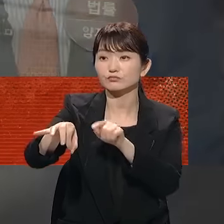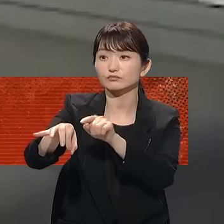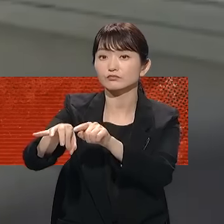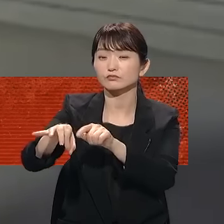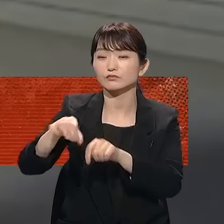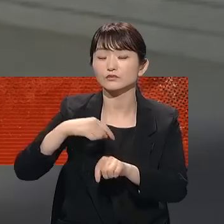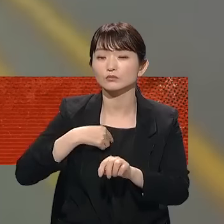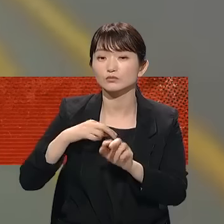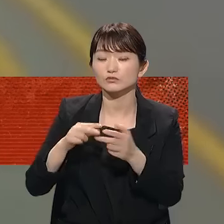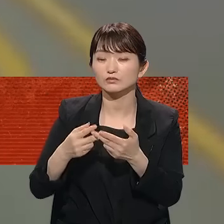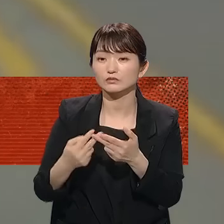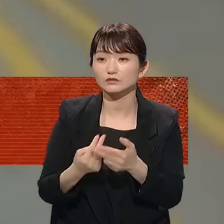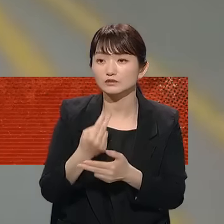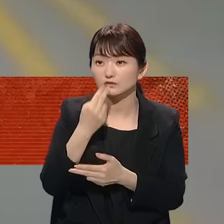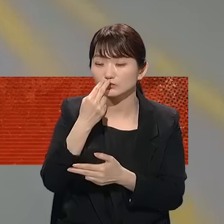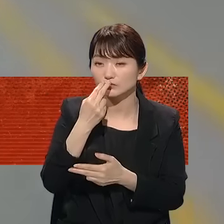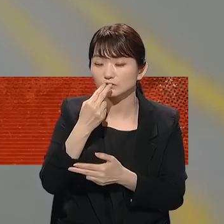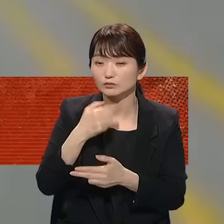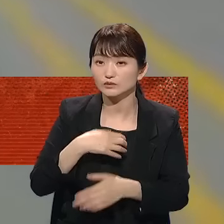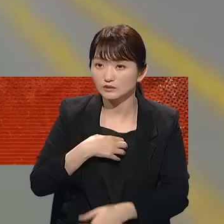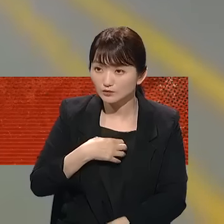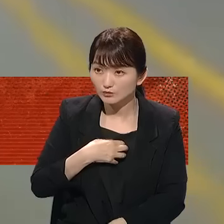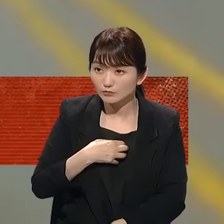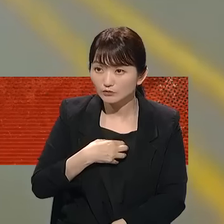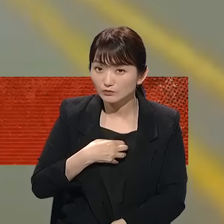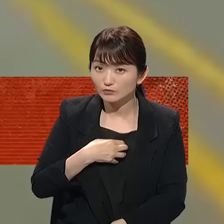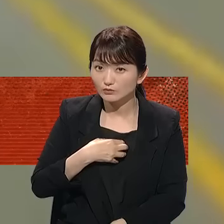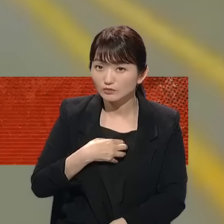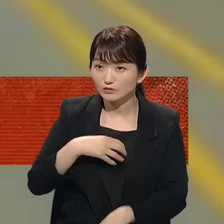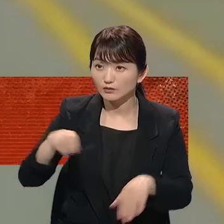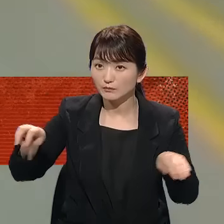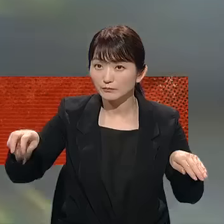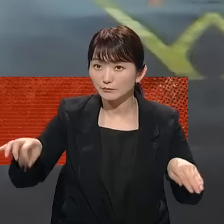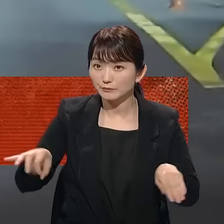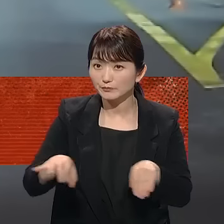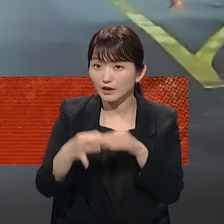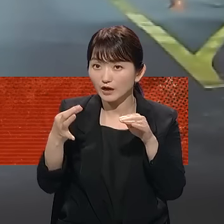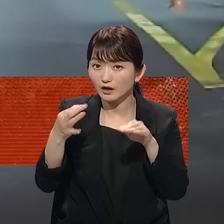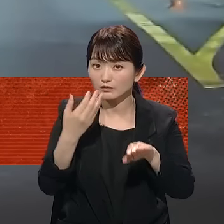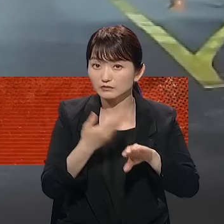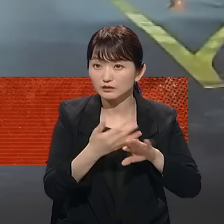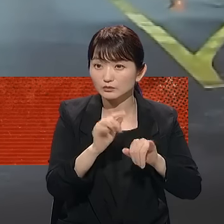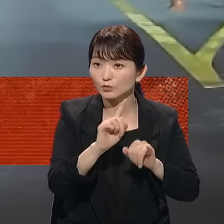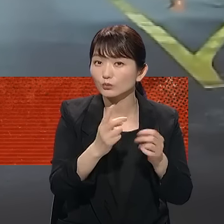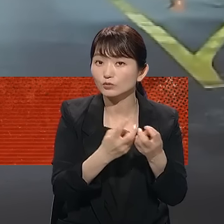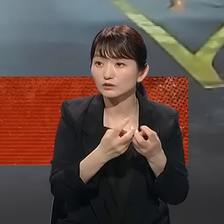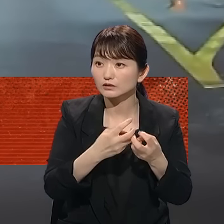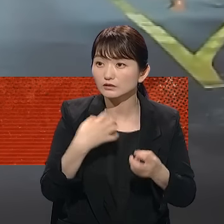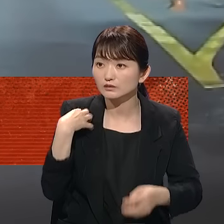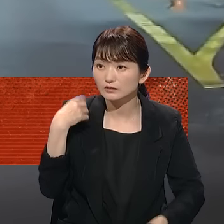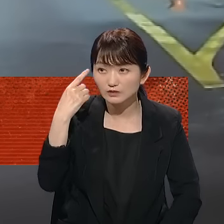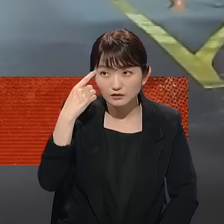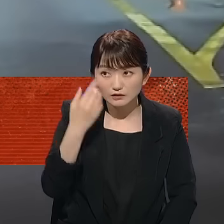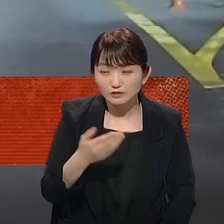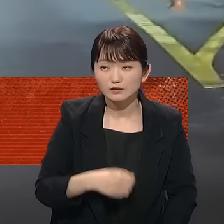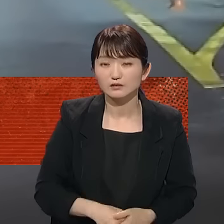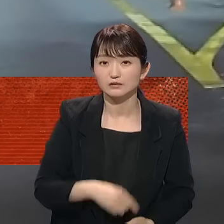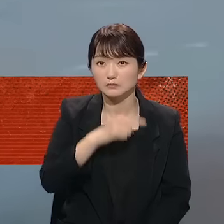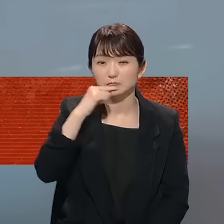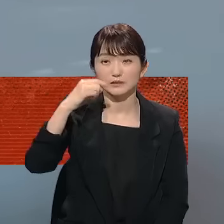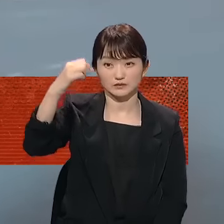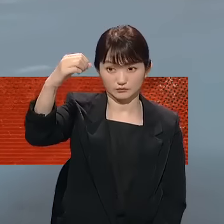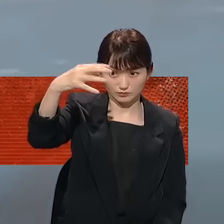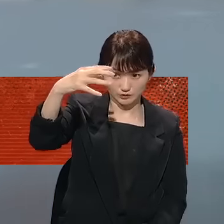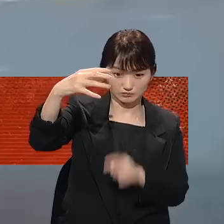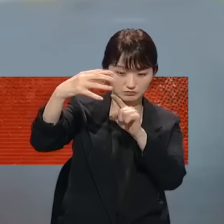본인 생명도 그렇고 신체도 그렇지만 사고 나면 다른 분은 어떻게 책임져요, 저거를? 아이고, 저 보세요. 빨간불인데